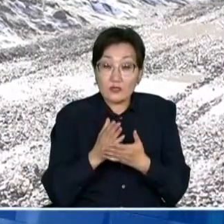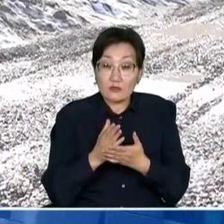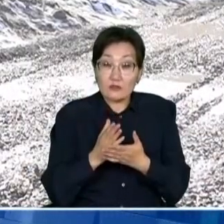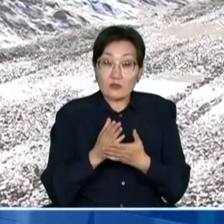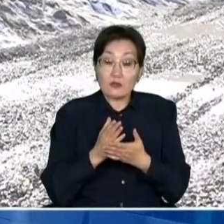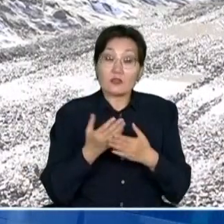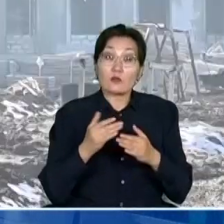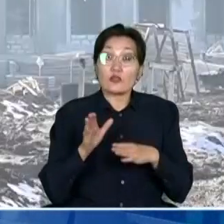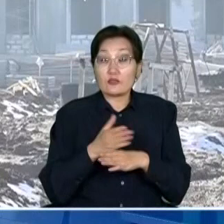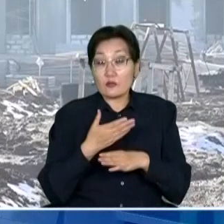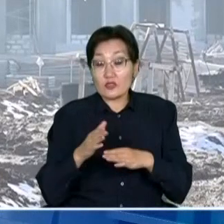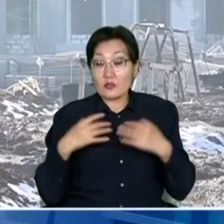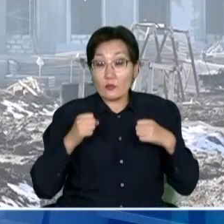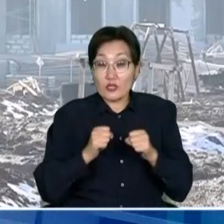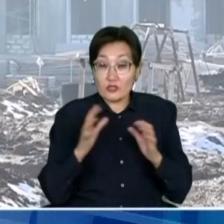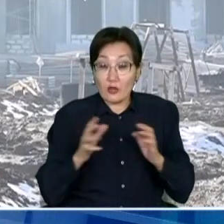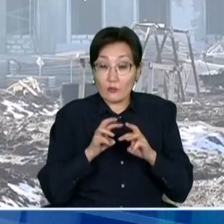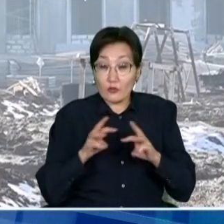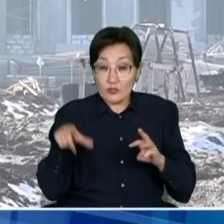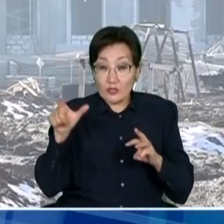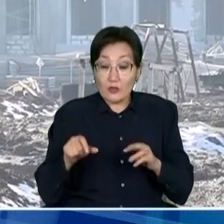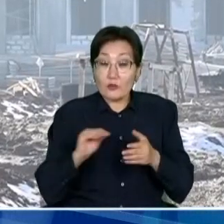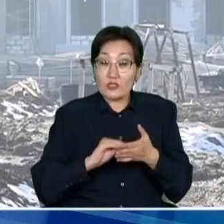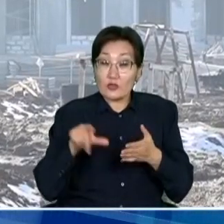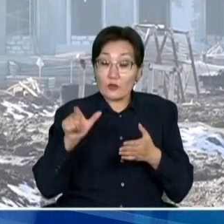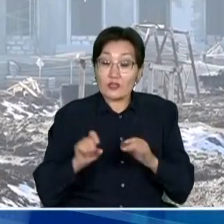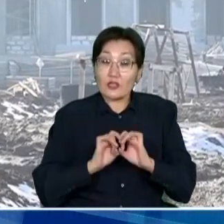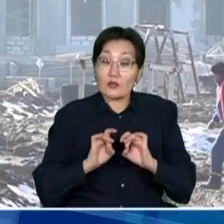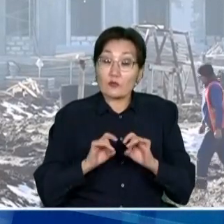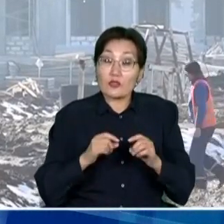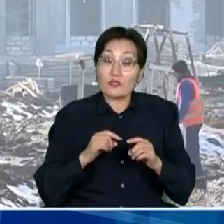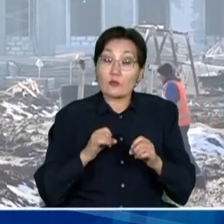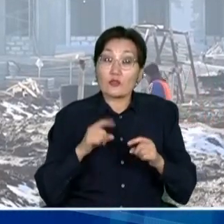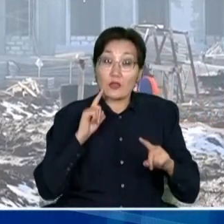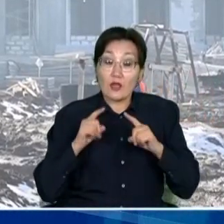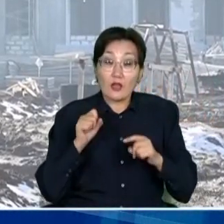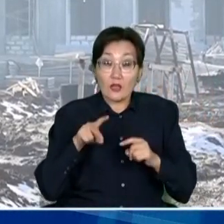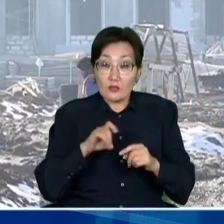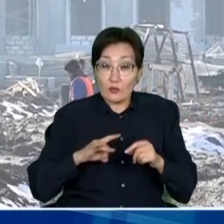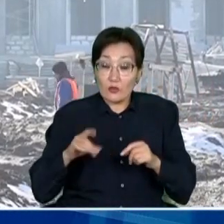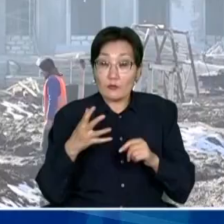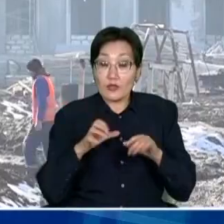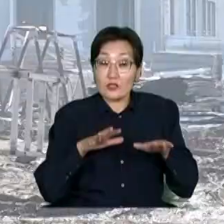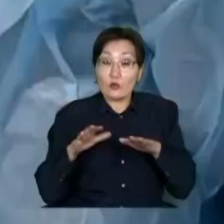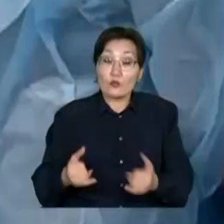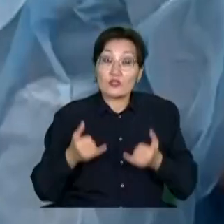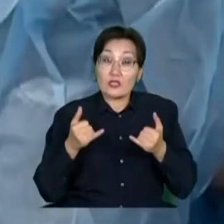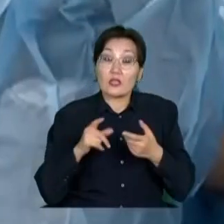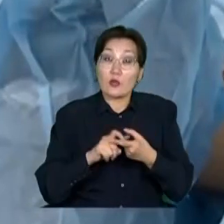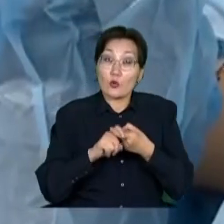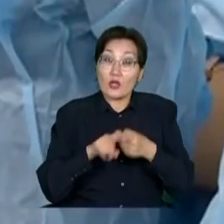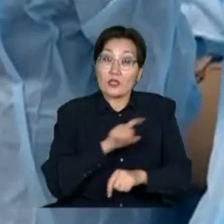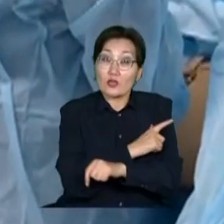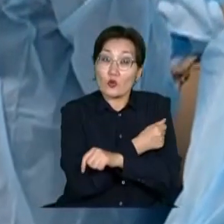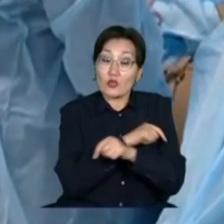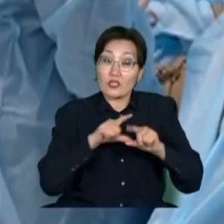саламыз. Одан бөлек денсаулық сақтау министрі журналистерге берген сұхбатында Алатау ауданында 500 орынға арналған инфекциялық